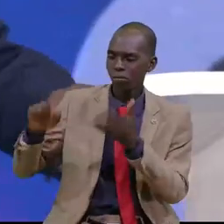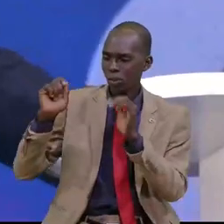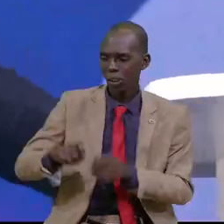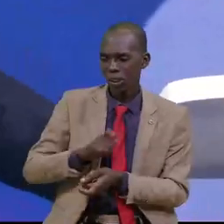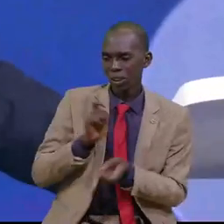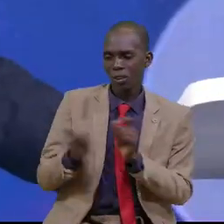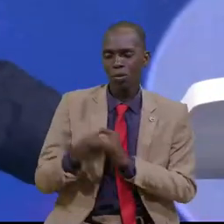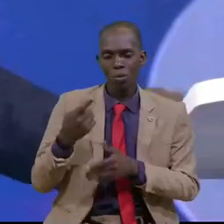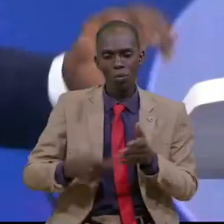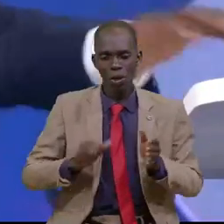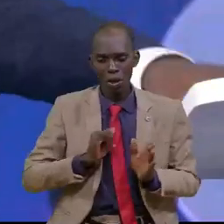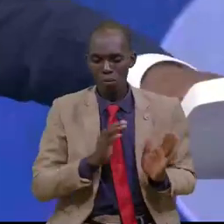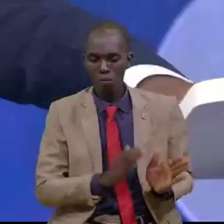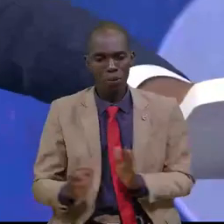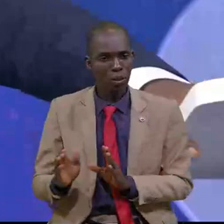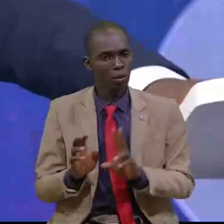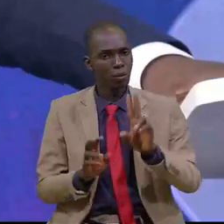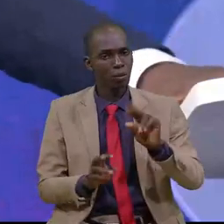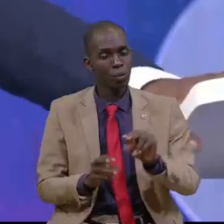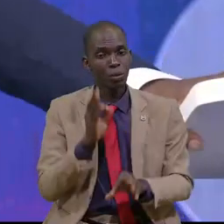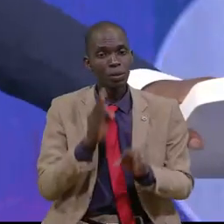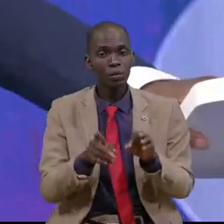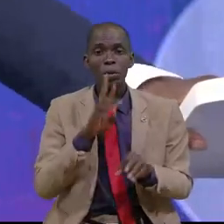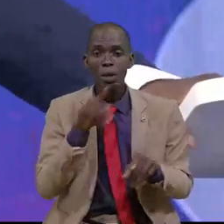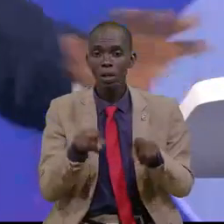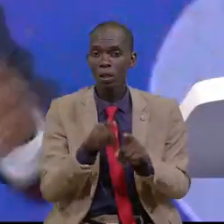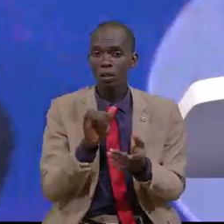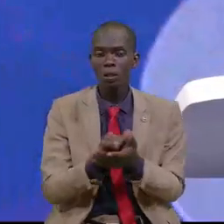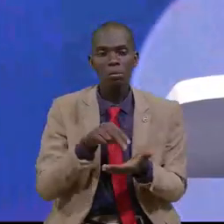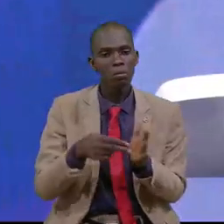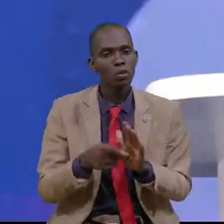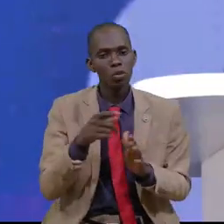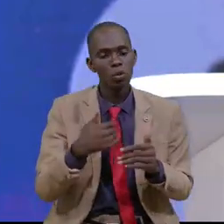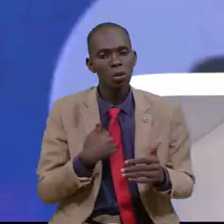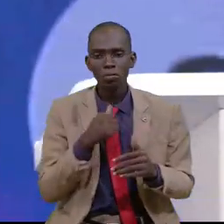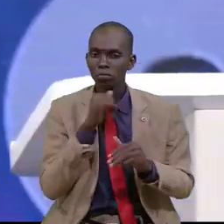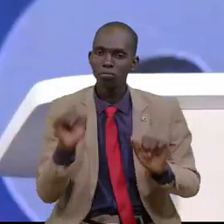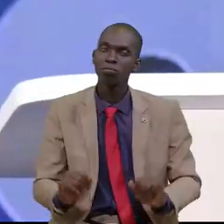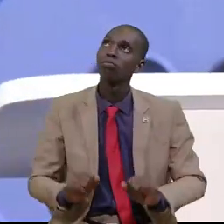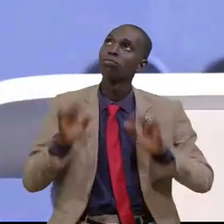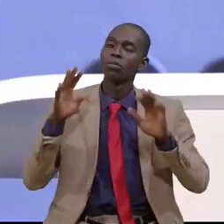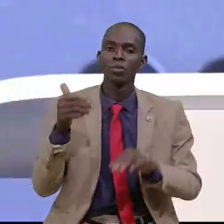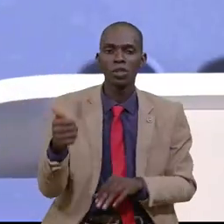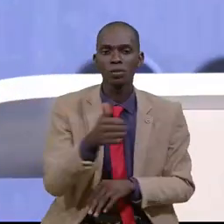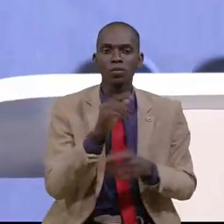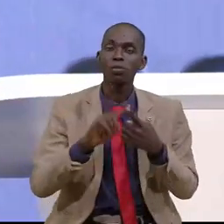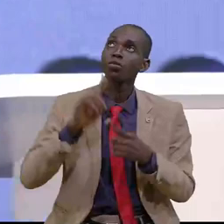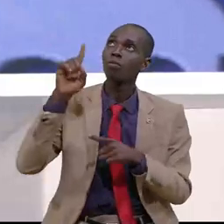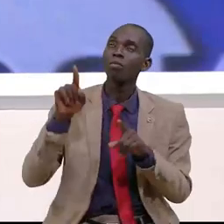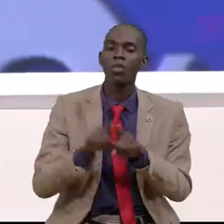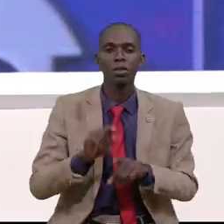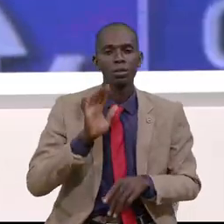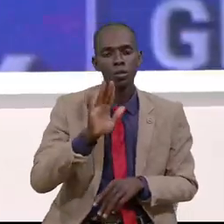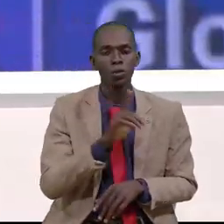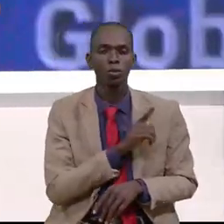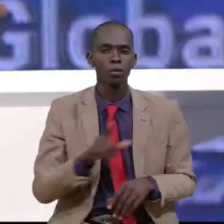que je planifie, c'est ce que j'ai planifié. Si tu es comme ça, tu ne fais pas de lui ton Seigneur. Mais quand tu viens et tu dis,